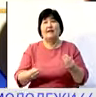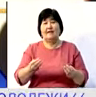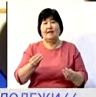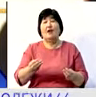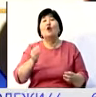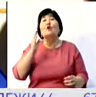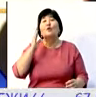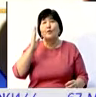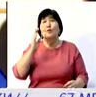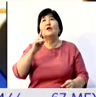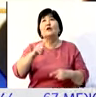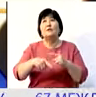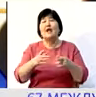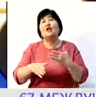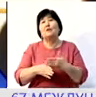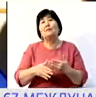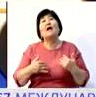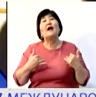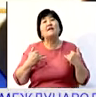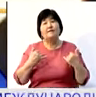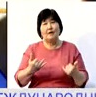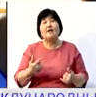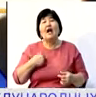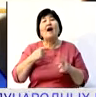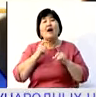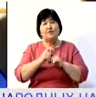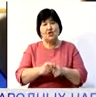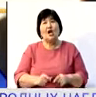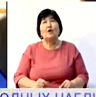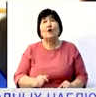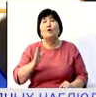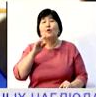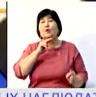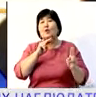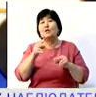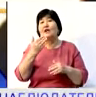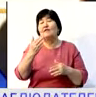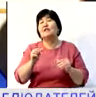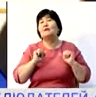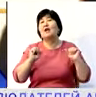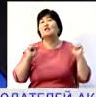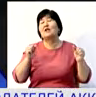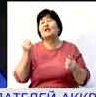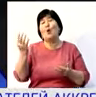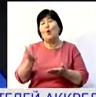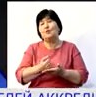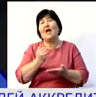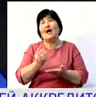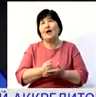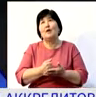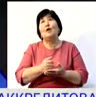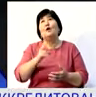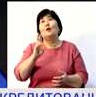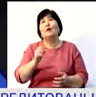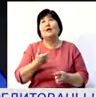И будем и далее помогать вам. Я обещаю, буду следить за вашими спортивными успехами. Ну